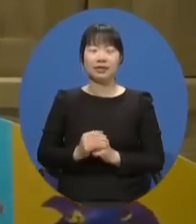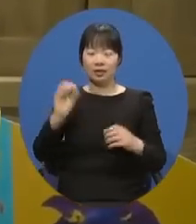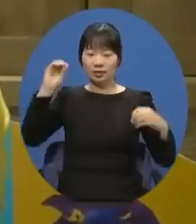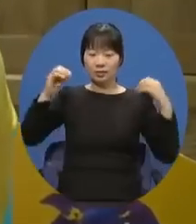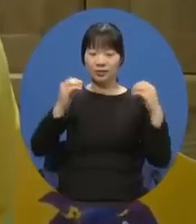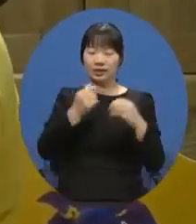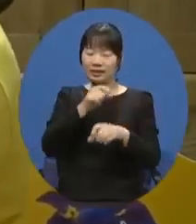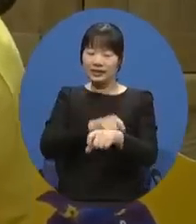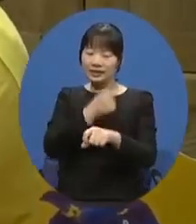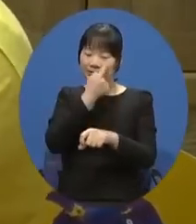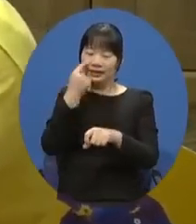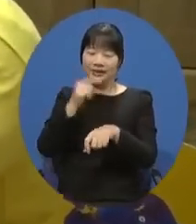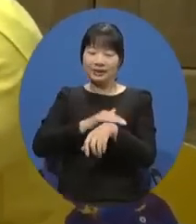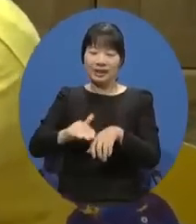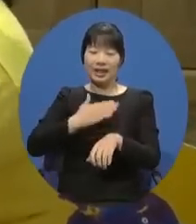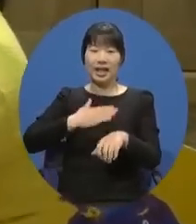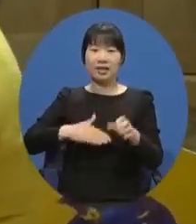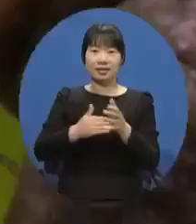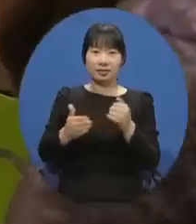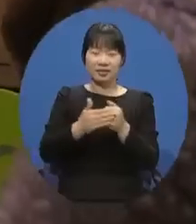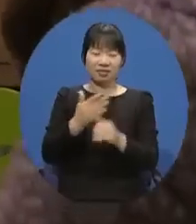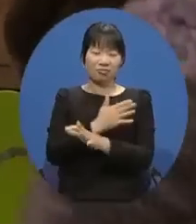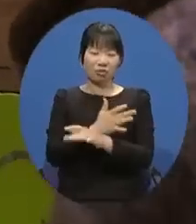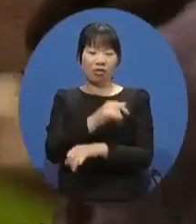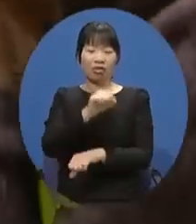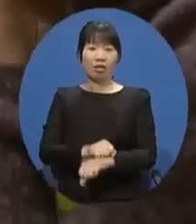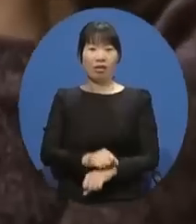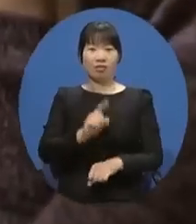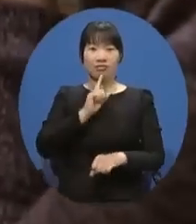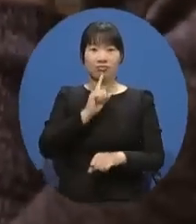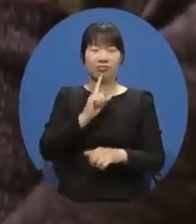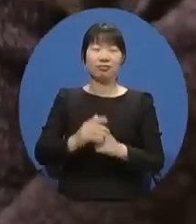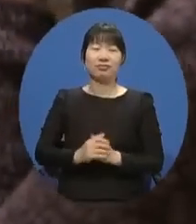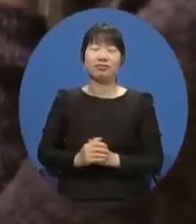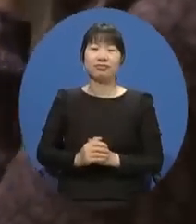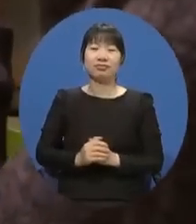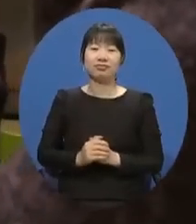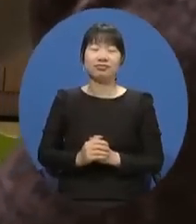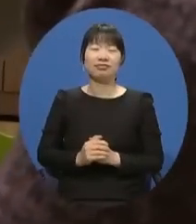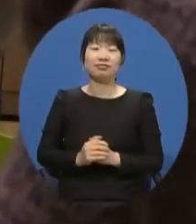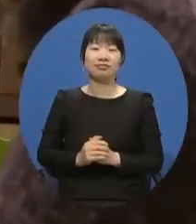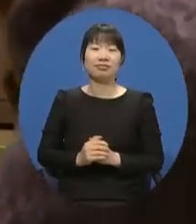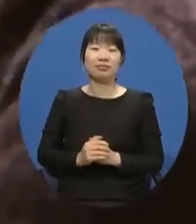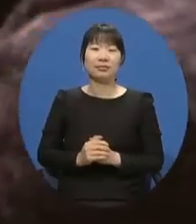동물들의 특징을 잘 알아서 장난도 곧잘 치고. 찌개는?